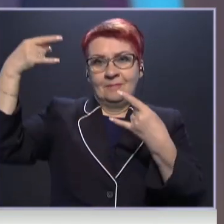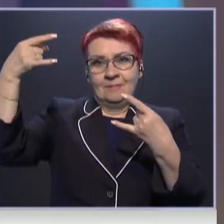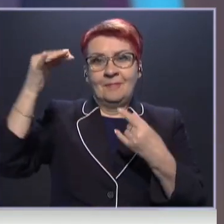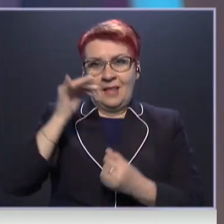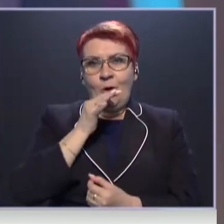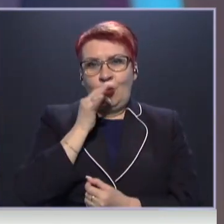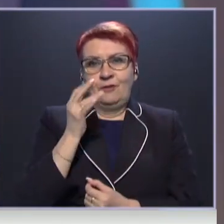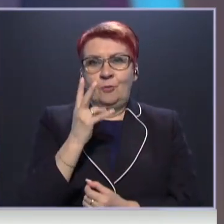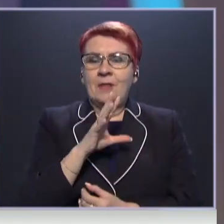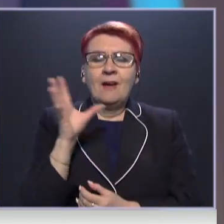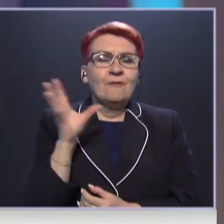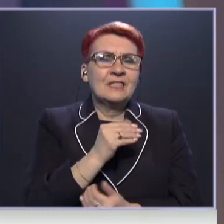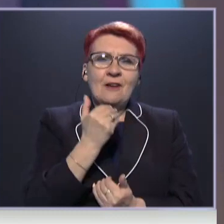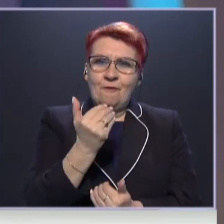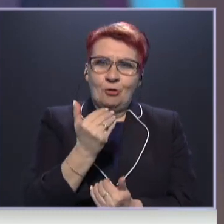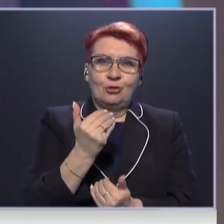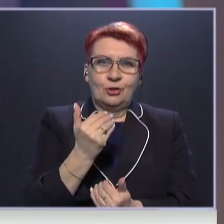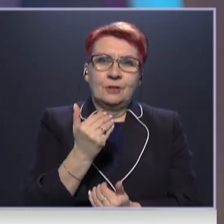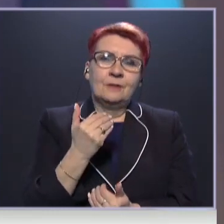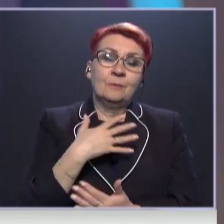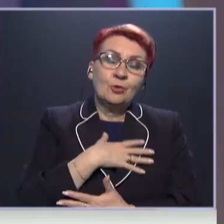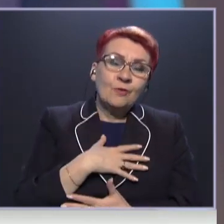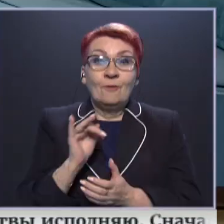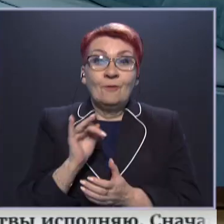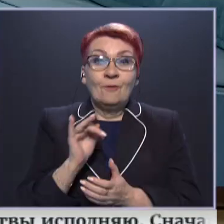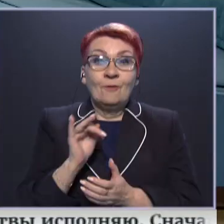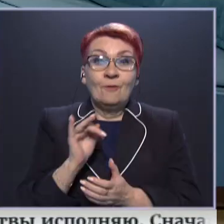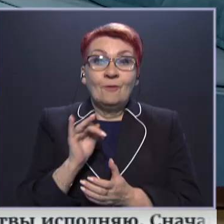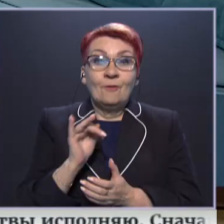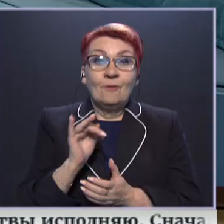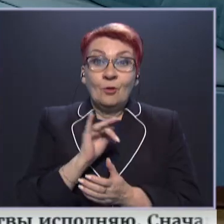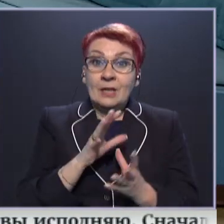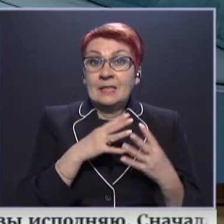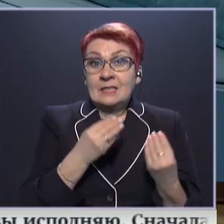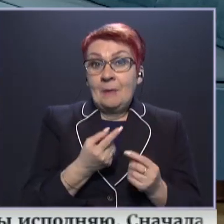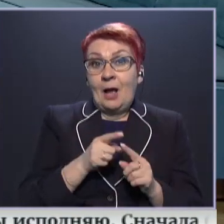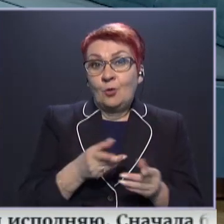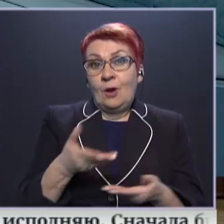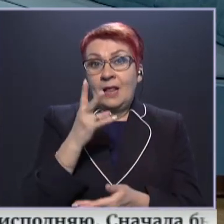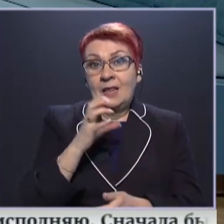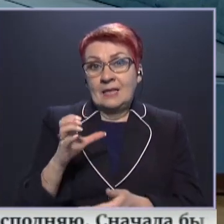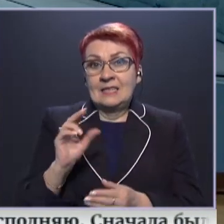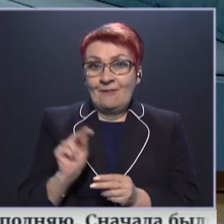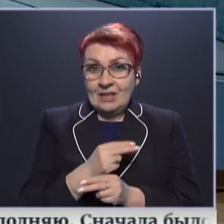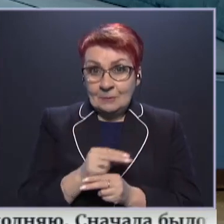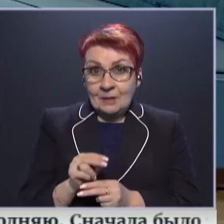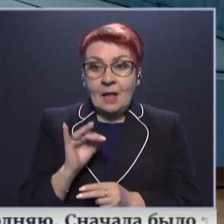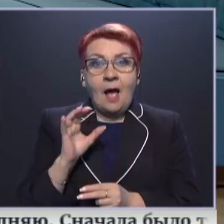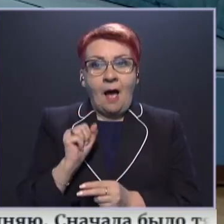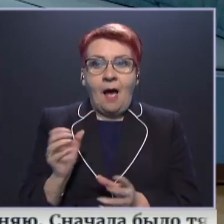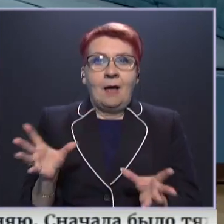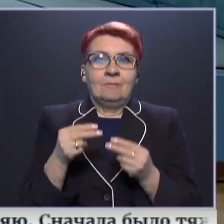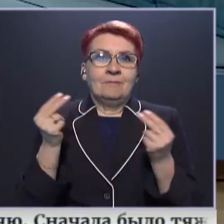отвечаем на все ваши чаяния. Давайте начнем, ну и будем ждать. Воспитывает, да. Поэтому создание семьи –